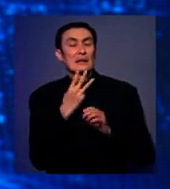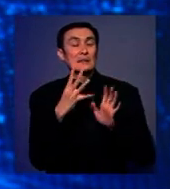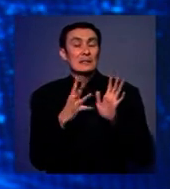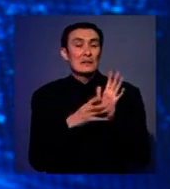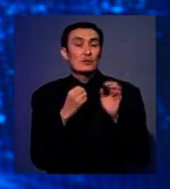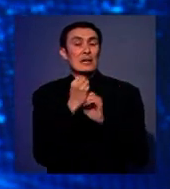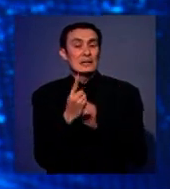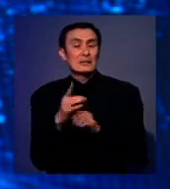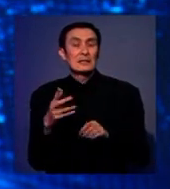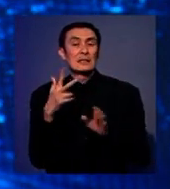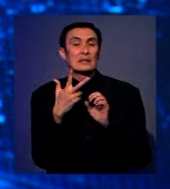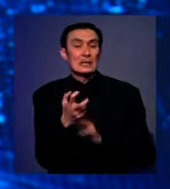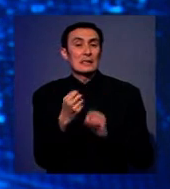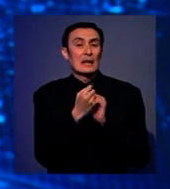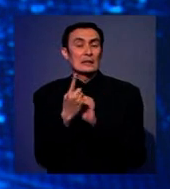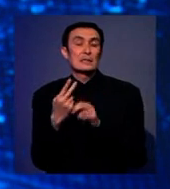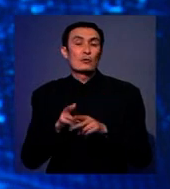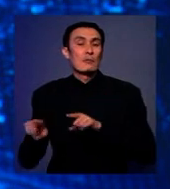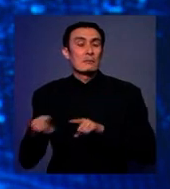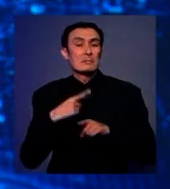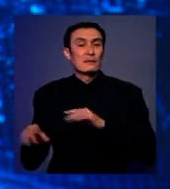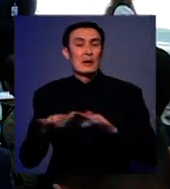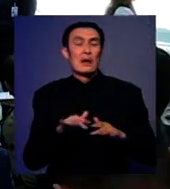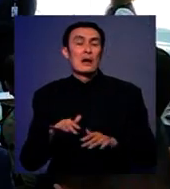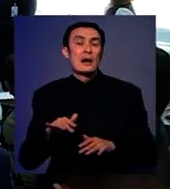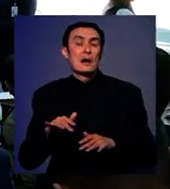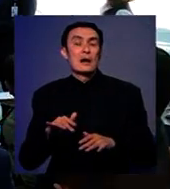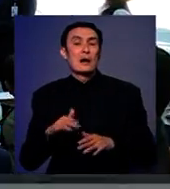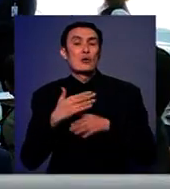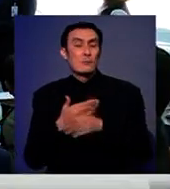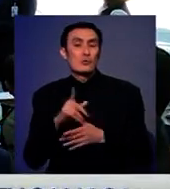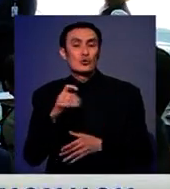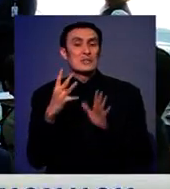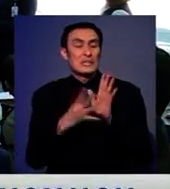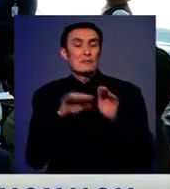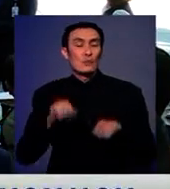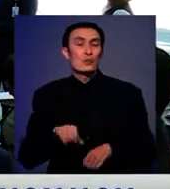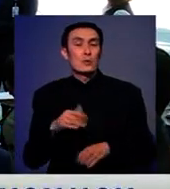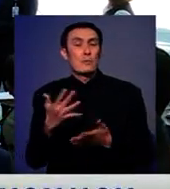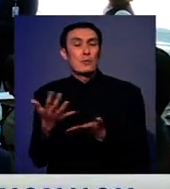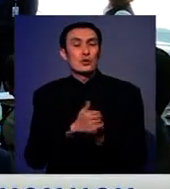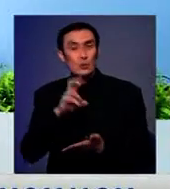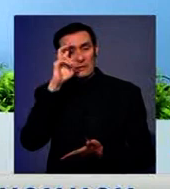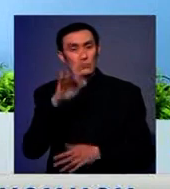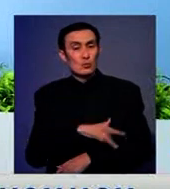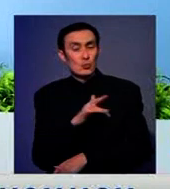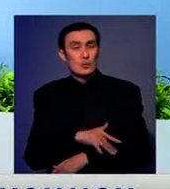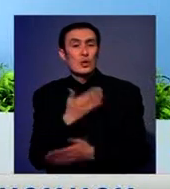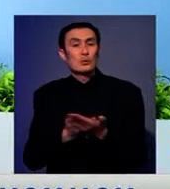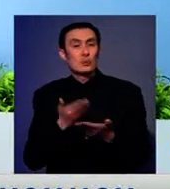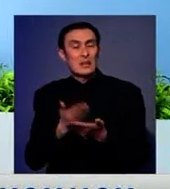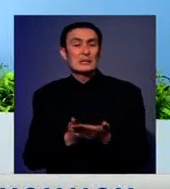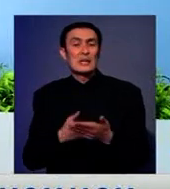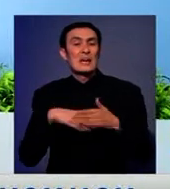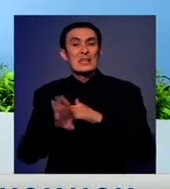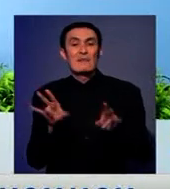С открытием Центра мониторинга и оперативного реагирования Айкумек-109 жители региона смогут получать государственные услуги и